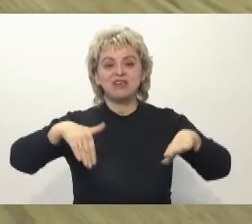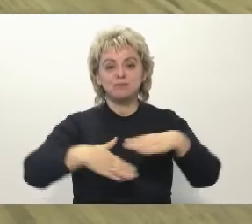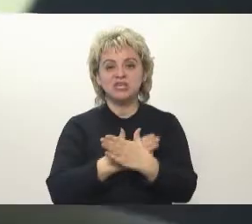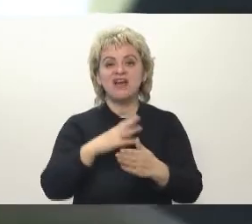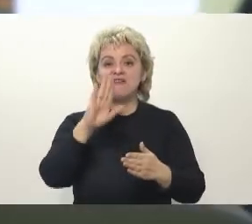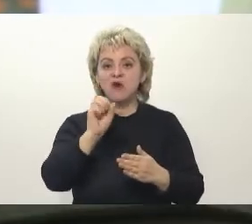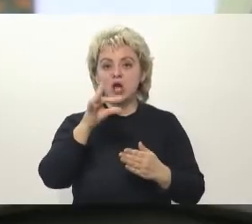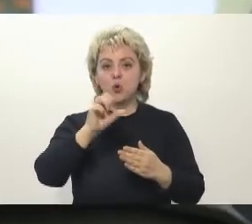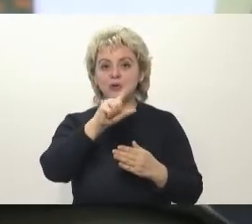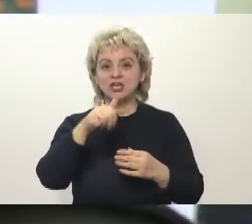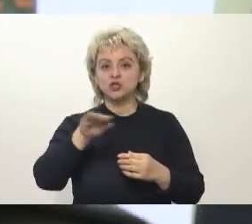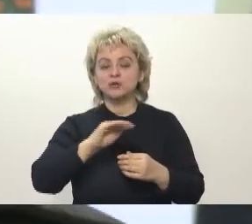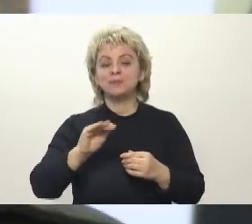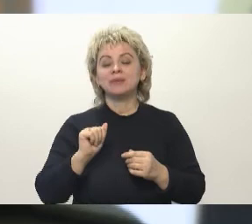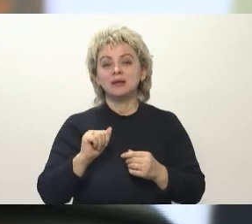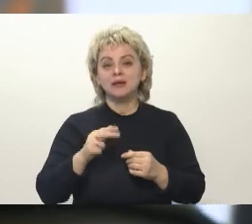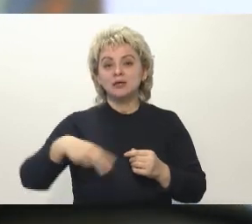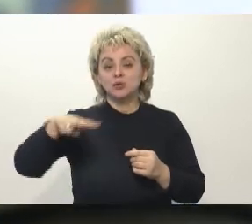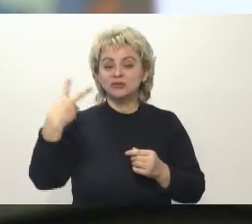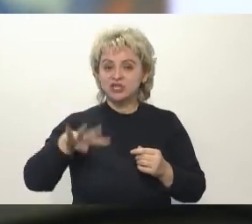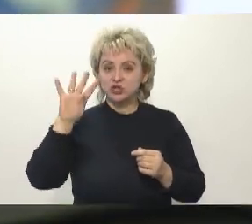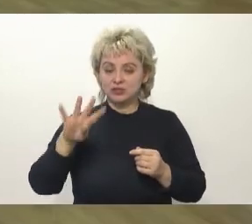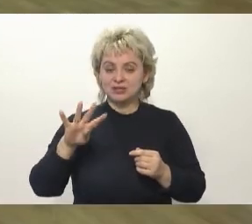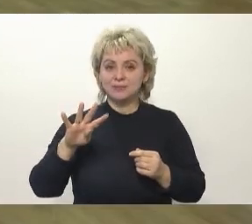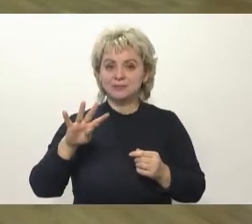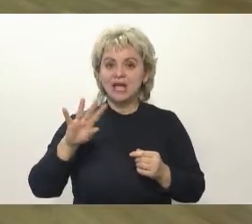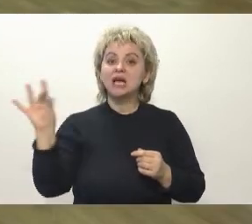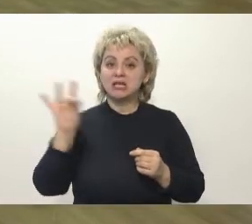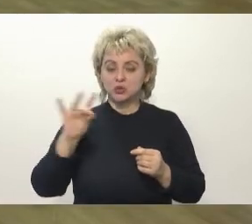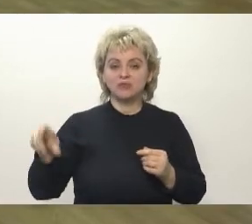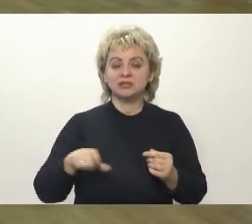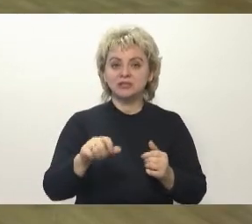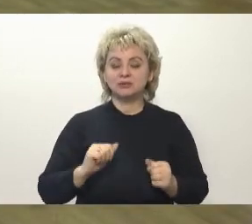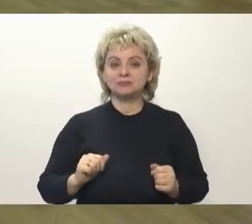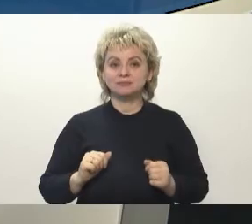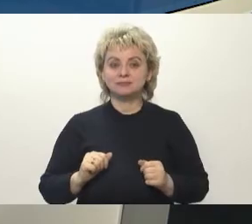и Воронеже. Екатерина Лободина, Тагир Фатахов, Дон-24, Ростов-на-Дону.